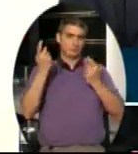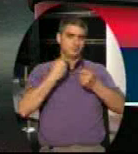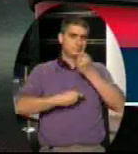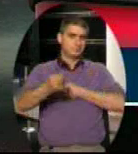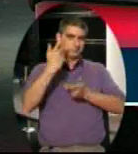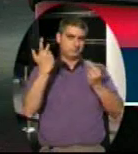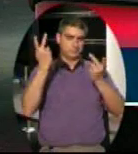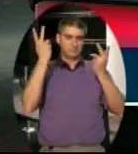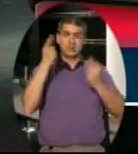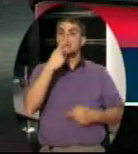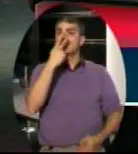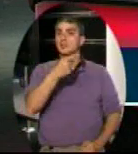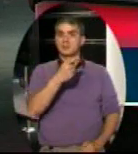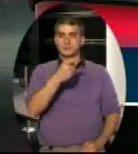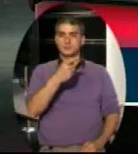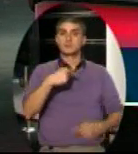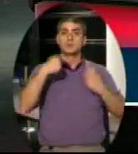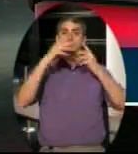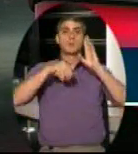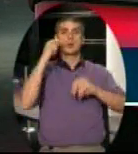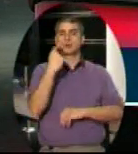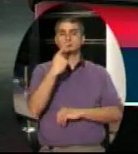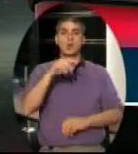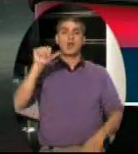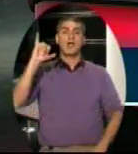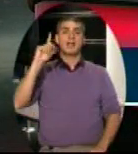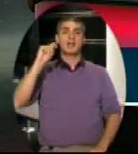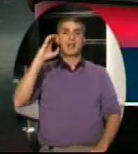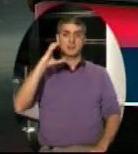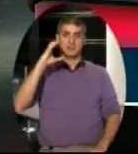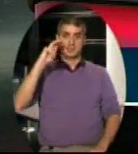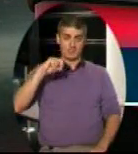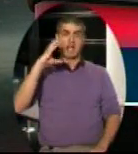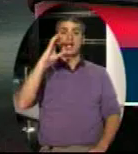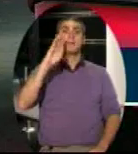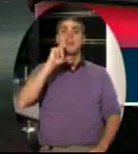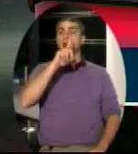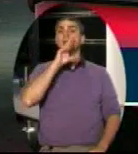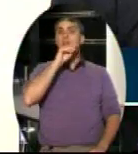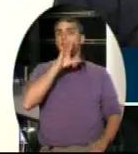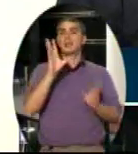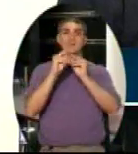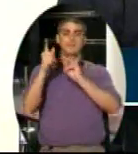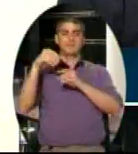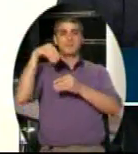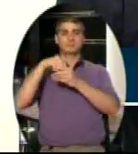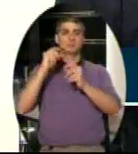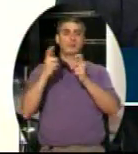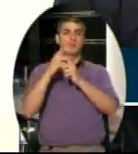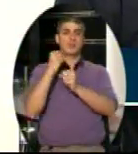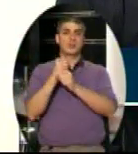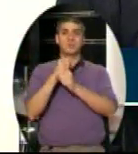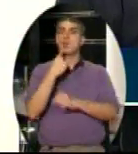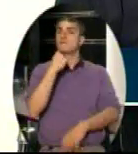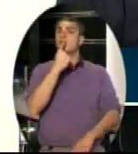נפשפש בארכיון שלנו, את תראי שביום הבחירות עצמו איתן קבל, חבר הכנסת איתן קבל דיבר עם מצביעת מפלגת העבודה